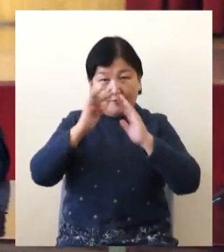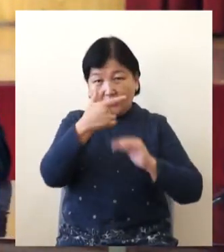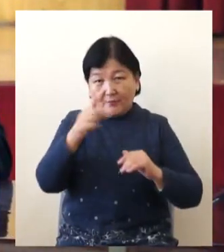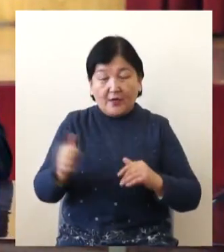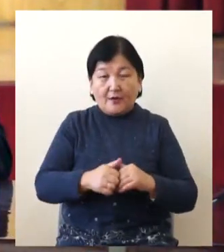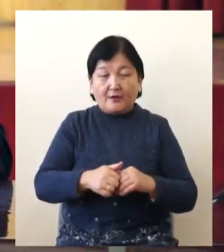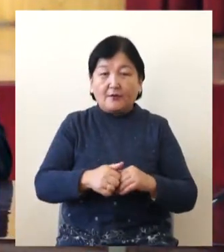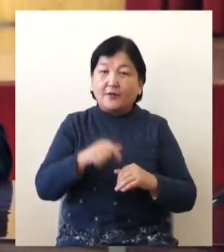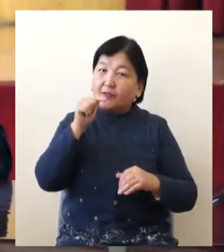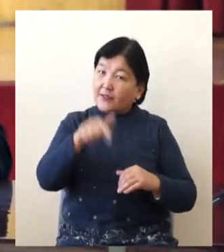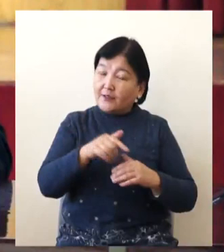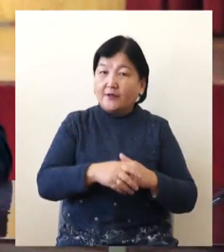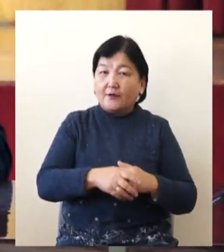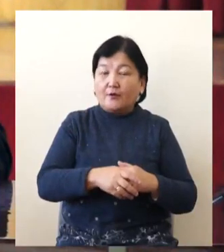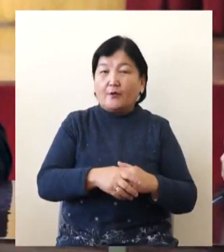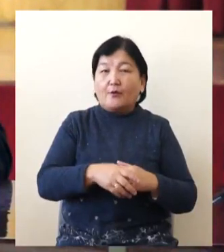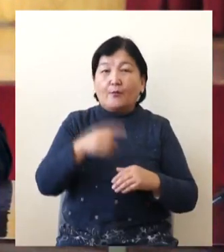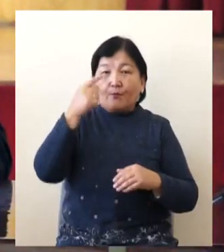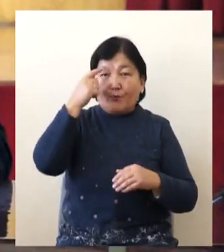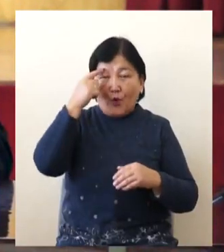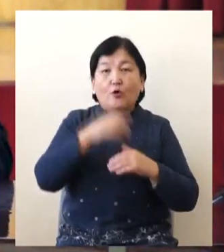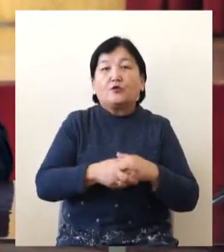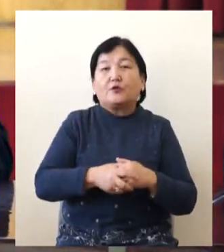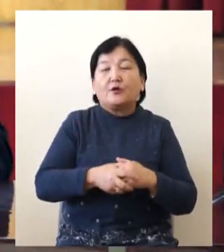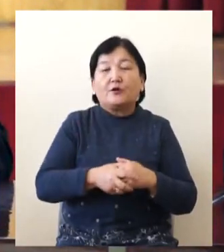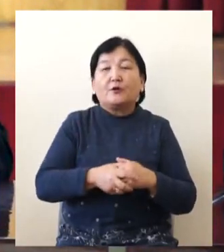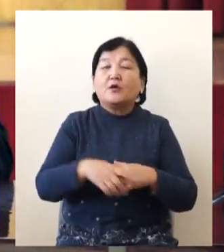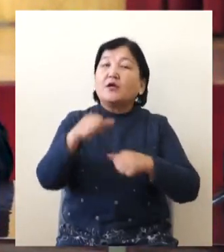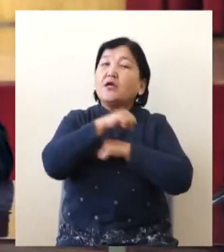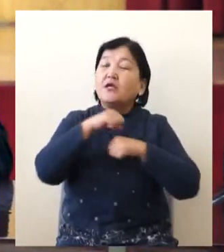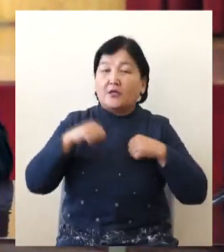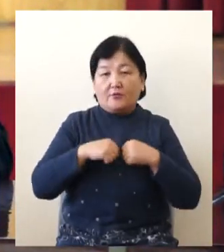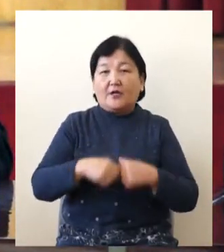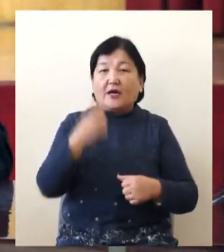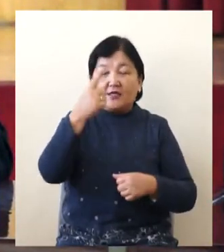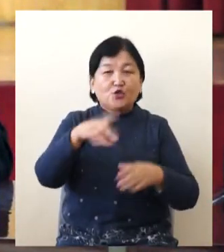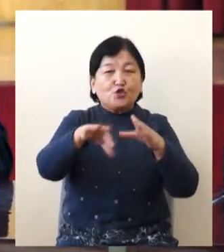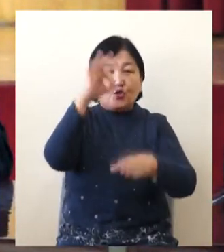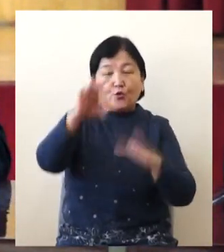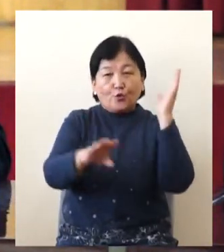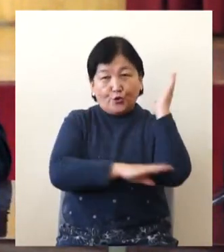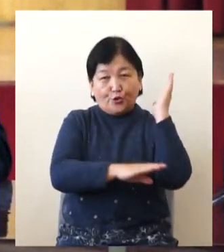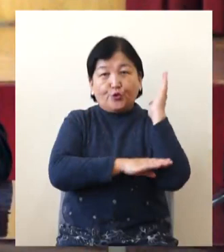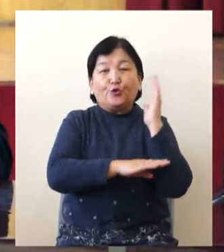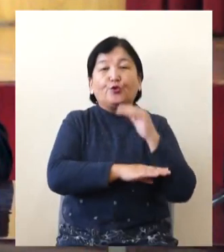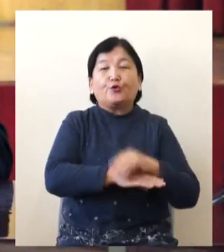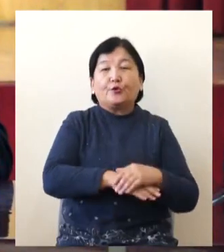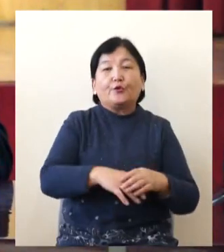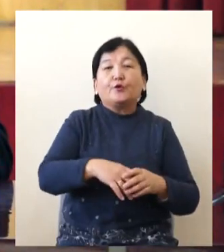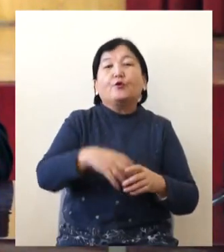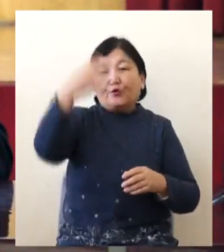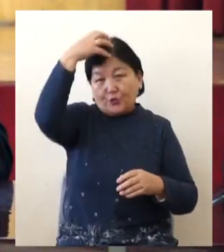Монголын иргэд зөвхөн сонгуулийн өдөр ардчилд оролцдог. А сонгуулийн хооронд улс төрийн жүжиг